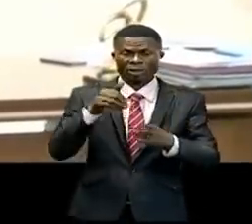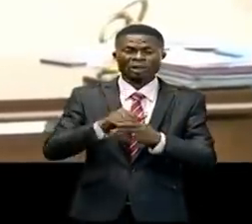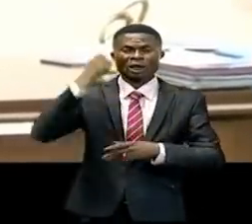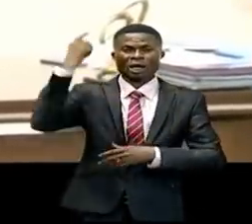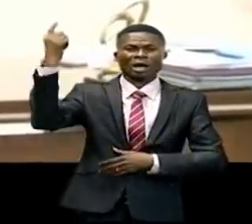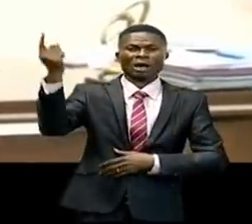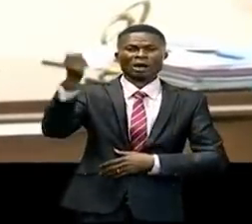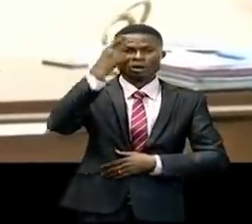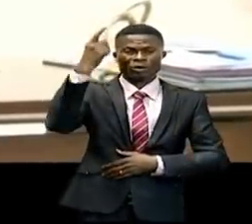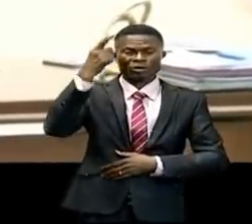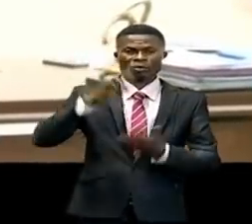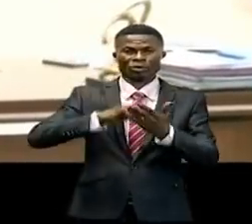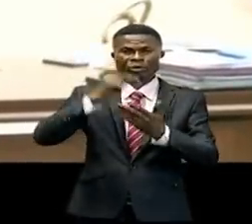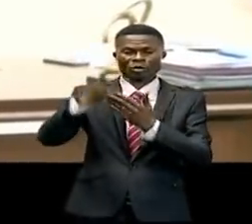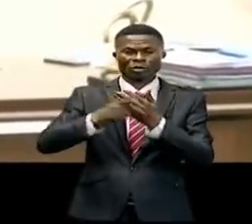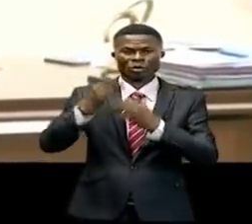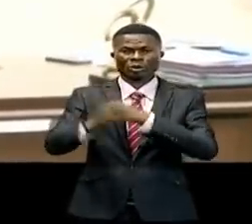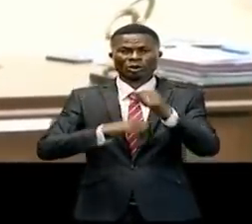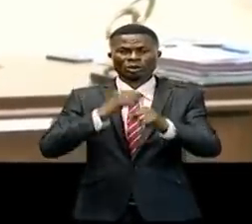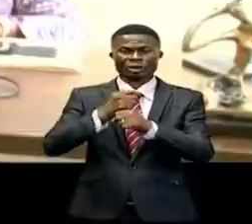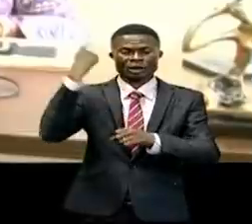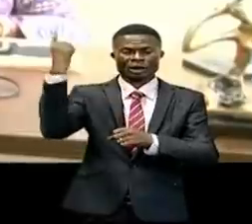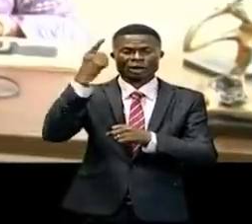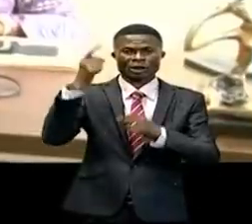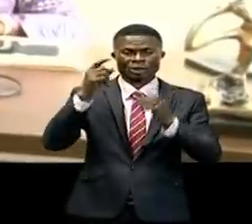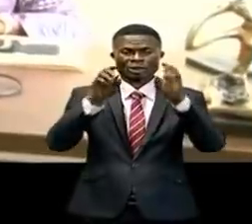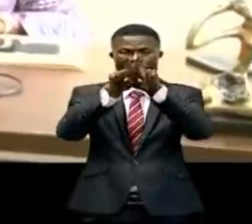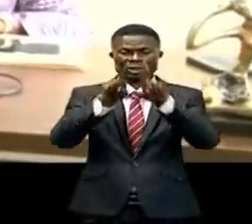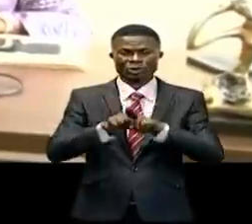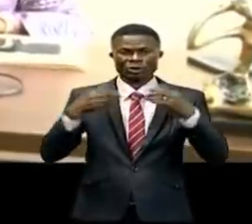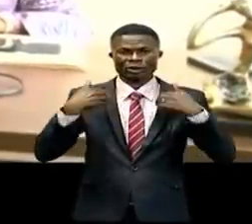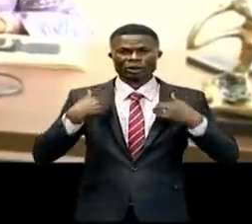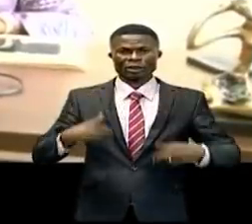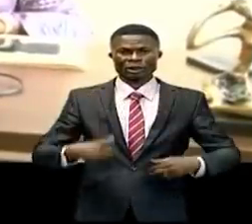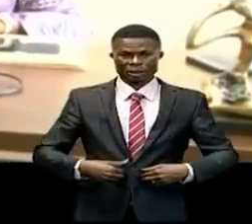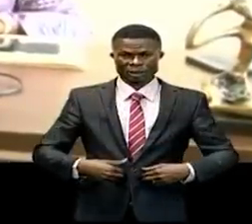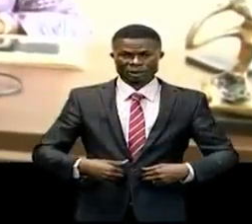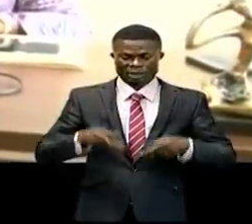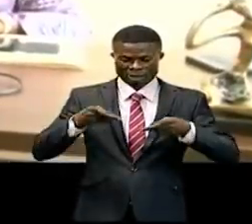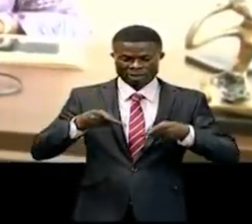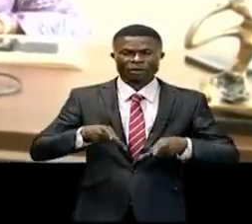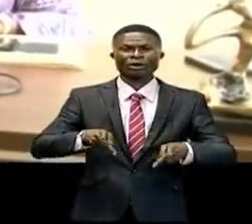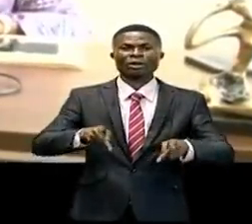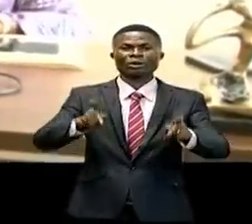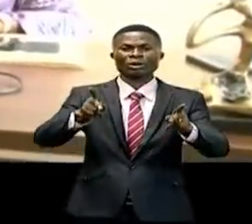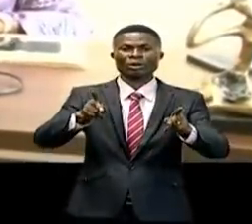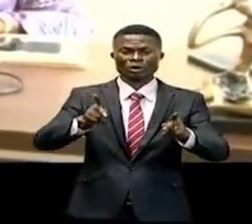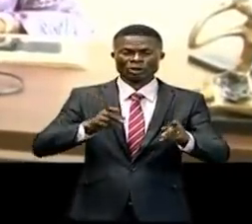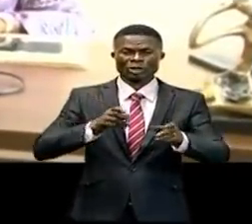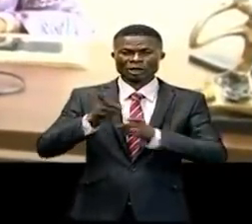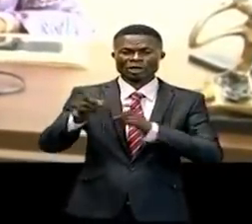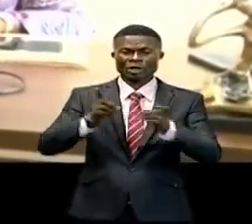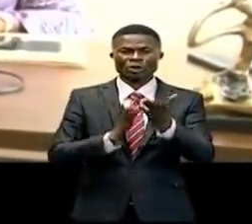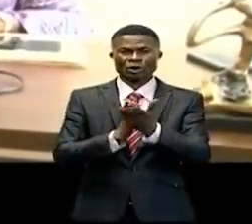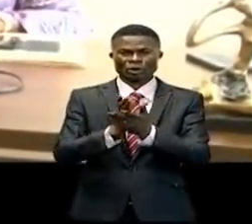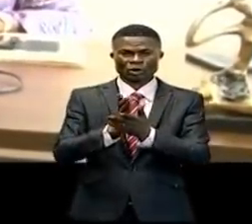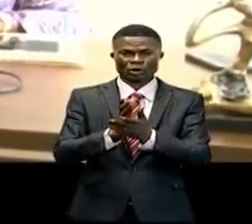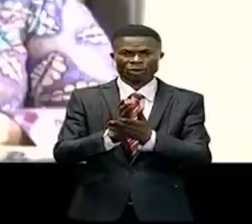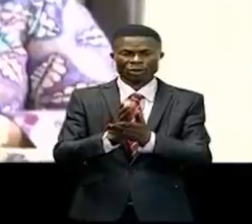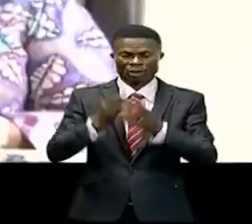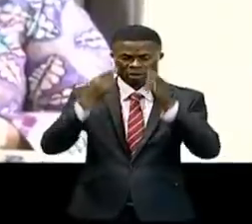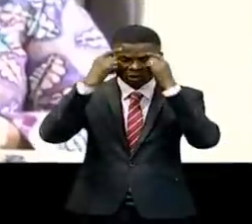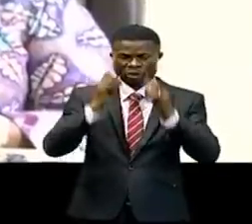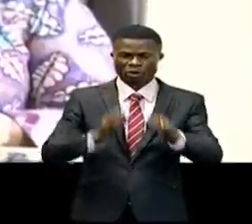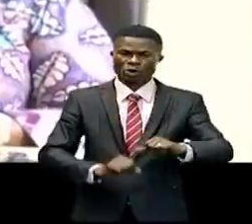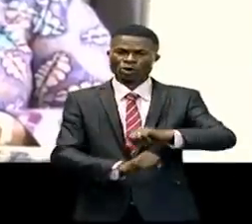monde dans le cadre du programme international d'enquête démographique et de santé. Cela permet de réorienter et de mieux cibler les